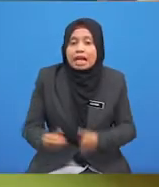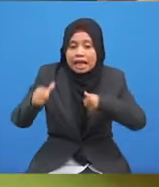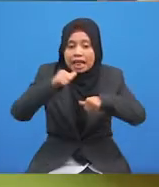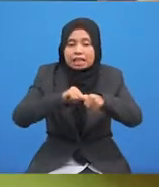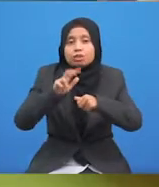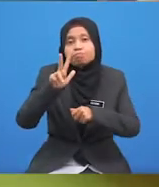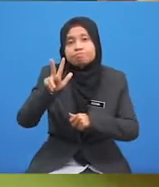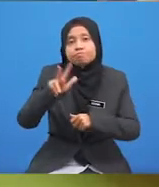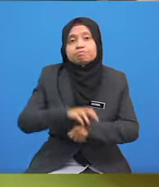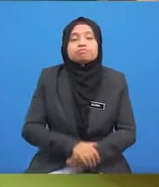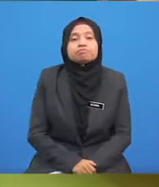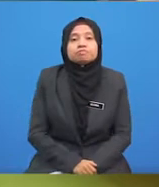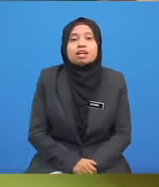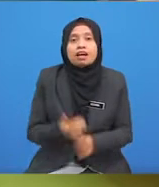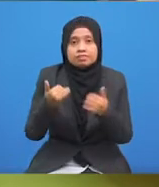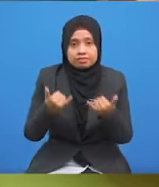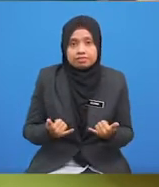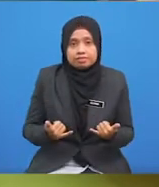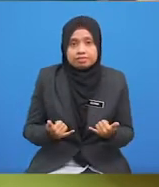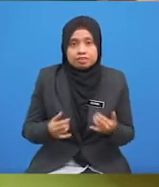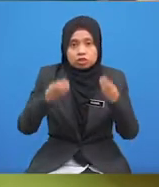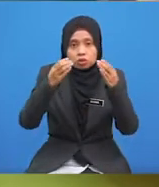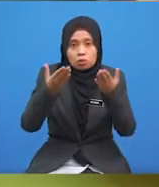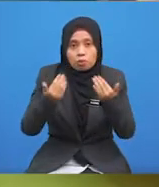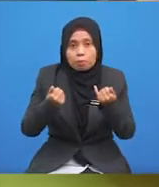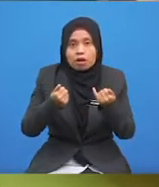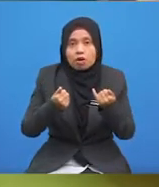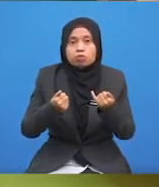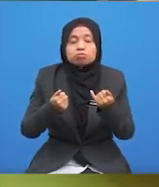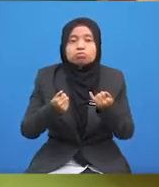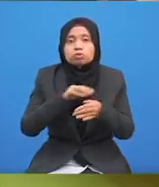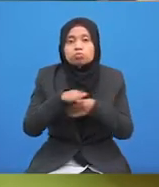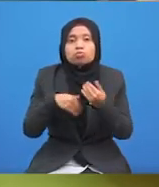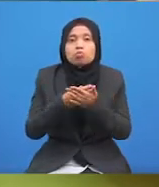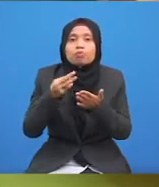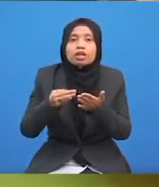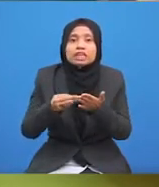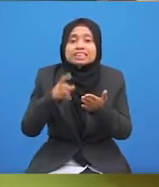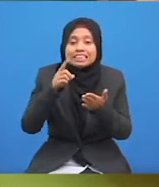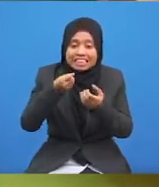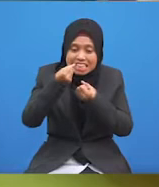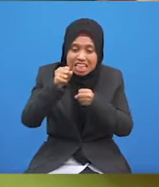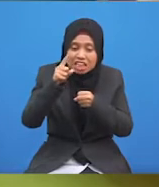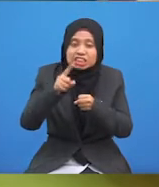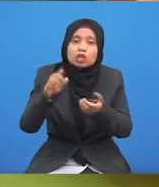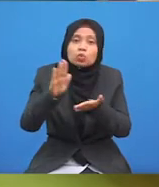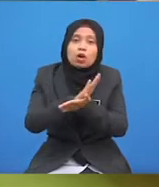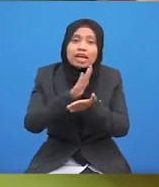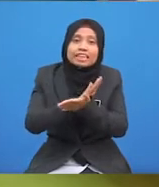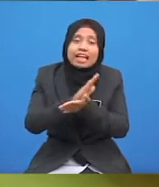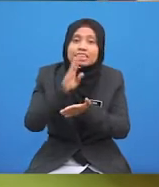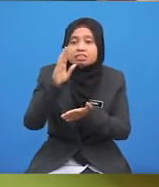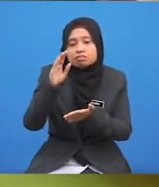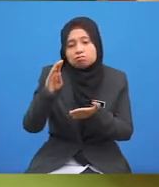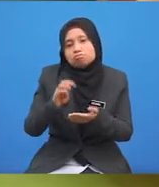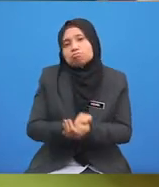Aktiviti 3. Sekarang, cikgu minta murid-murid menyediakan satu kertas A4 atau kertas